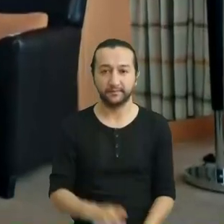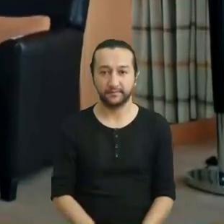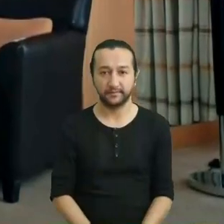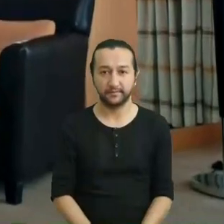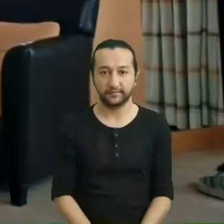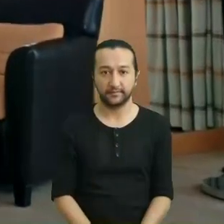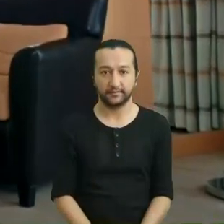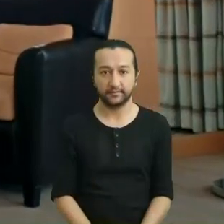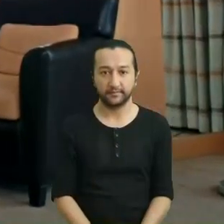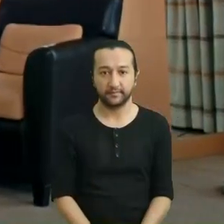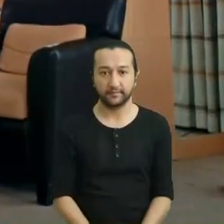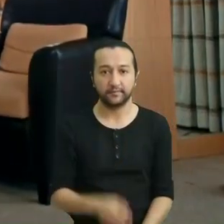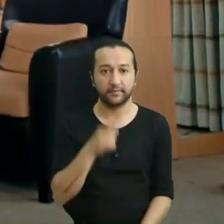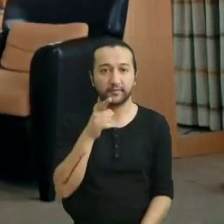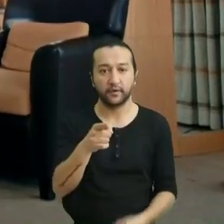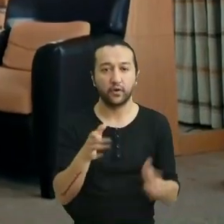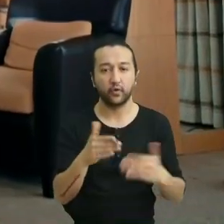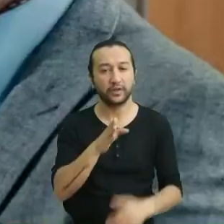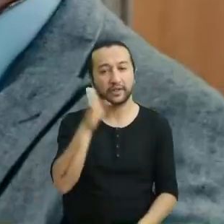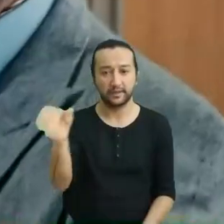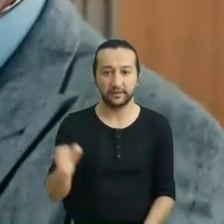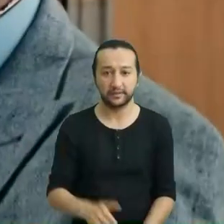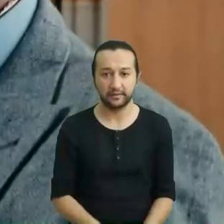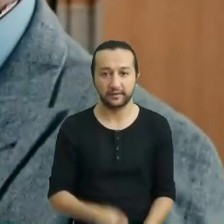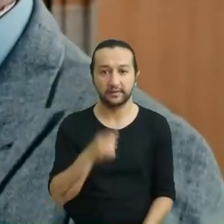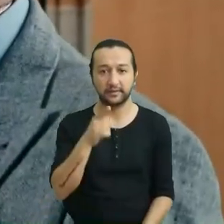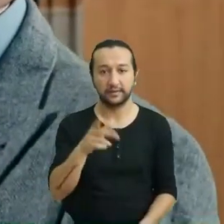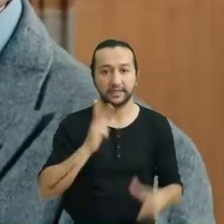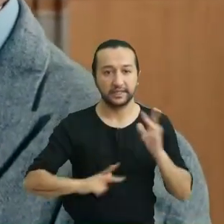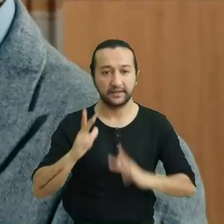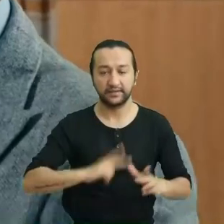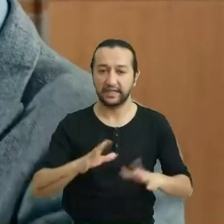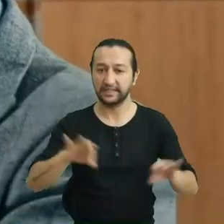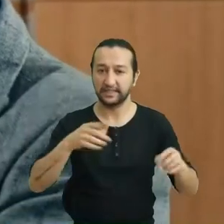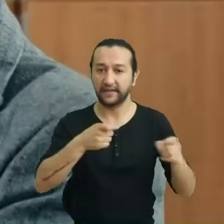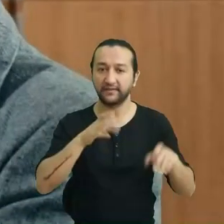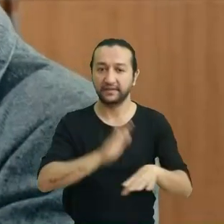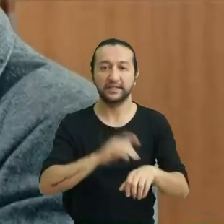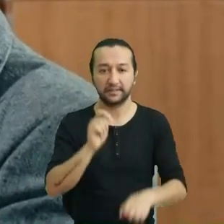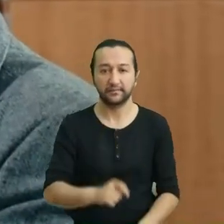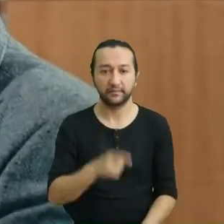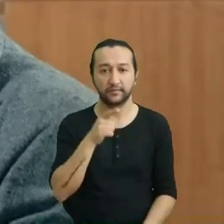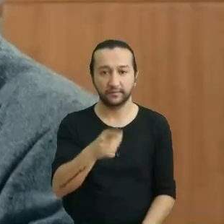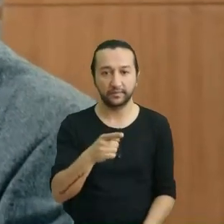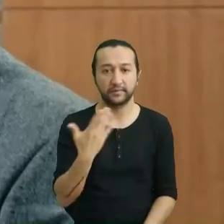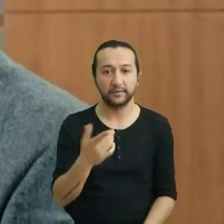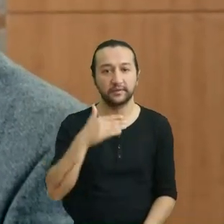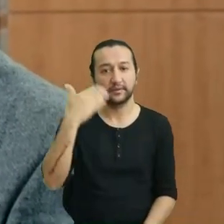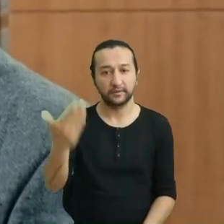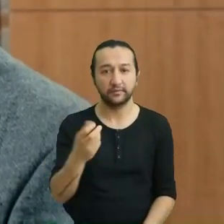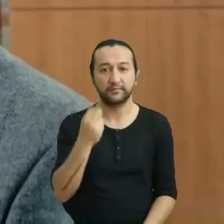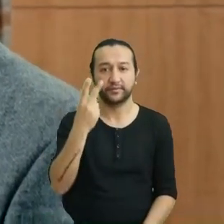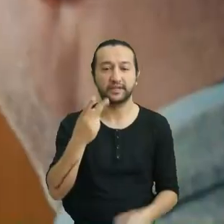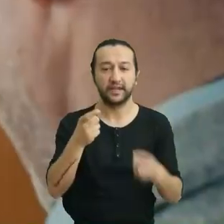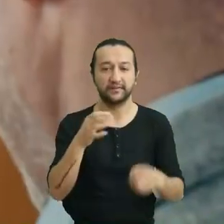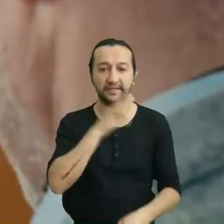açtı. Odana git. Al kıyafetlerini giy. Bu gece bir taşlayıp kuş